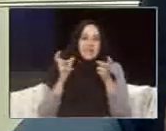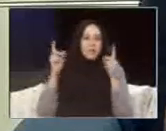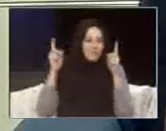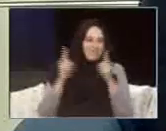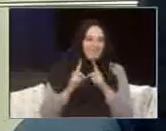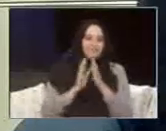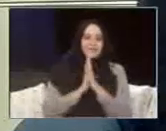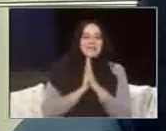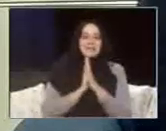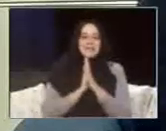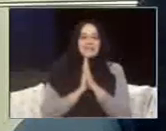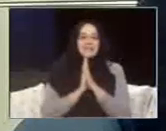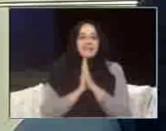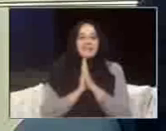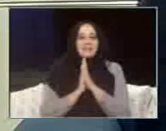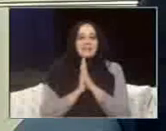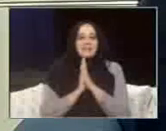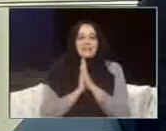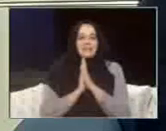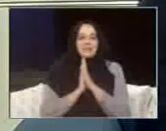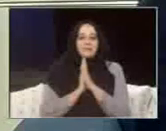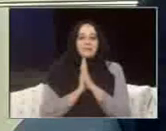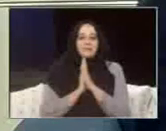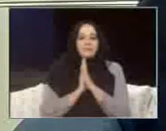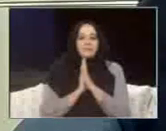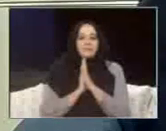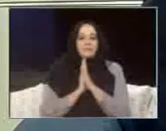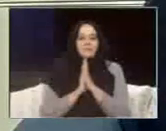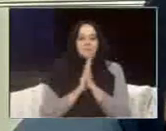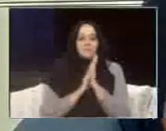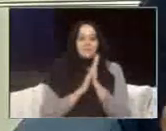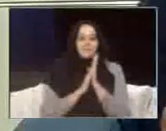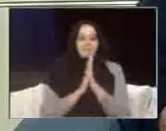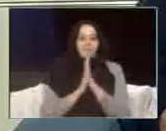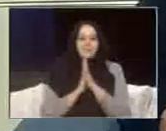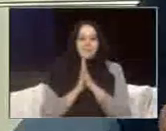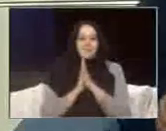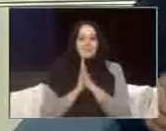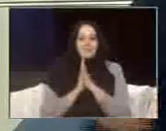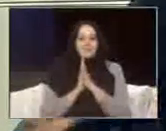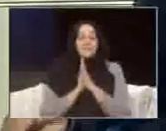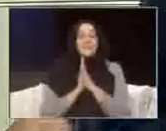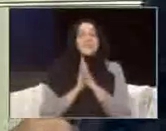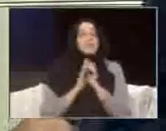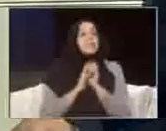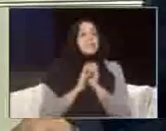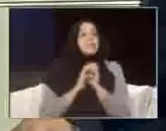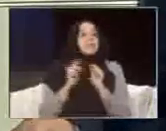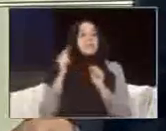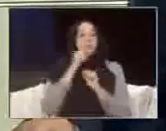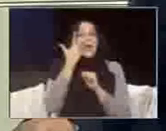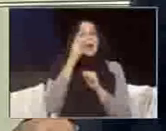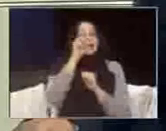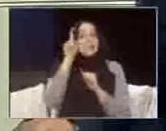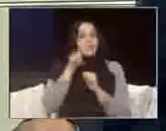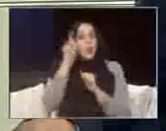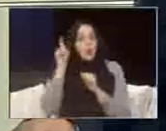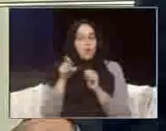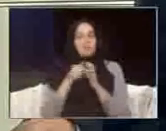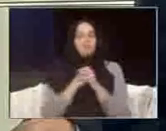عليك. بارك الله فيك. صح. نعم. تفضلي الآن سؤال. أنا عندي ثلاث أسئلة.